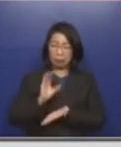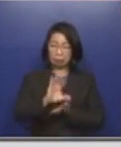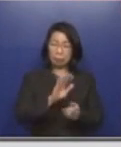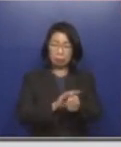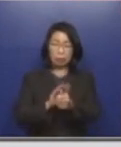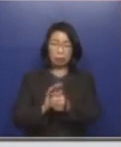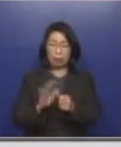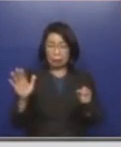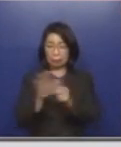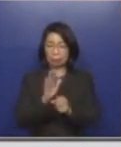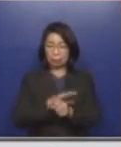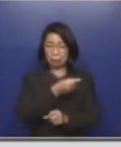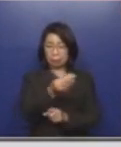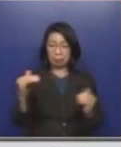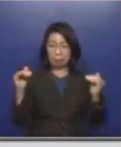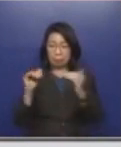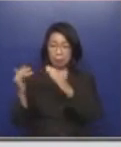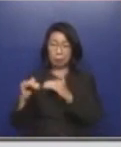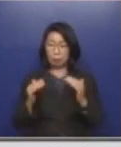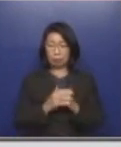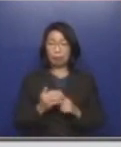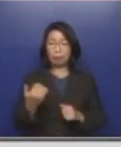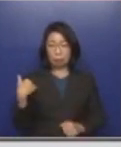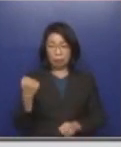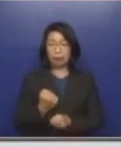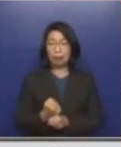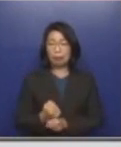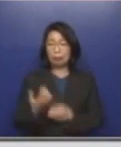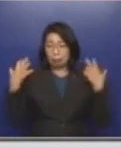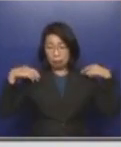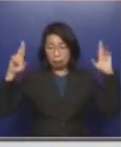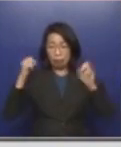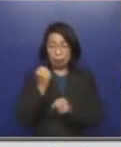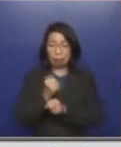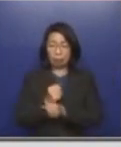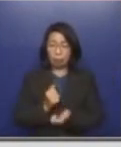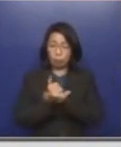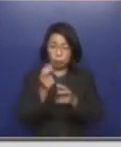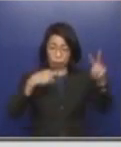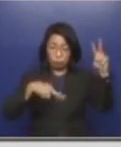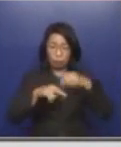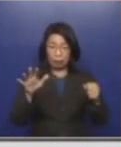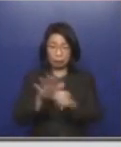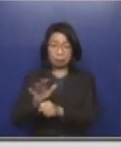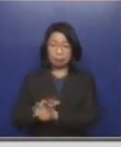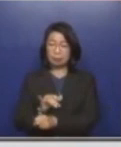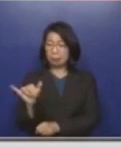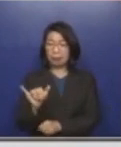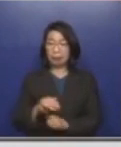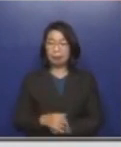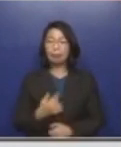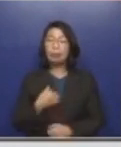งที่มีปัญหาเกี่ยวกับเรื่องการปฏิบัติหน้าที่ของเจ้าหน้าที่ของรัฐไม่ทั่วถึงอันนี้ผมเอา